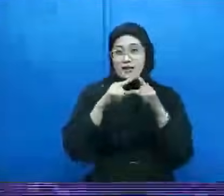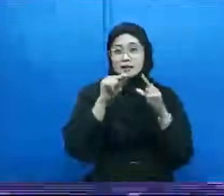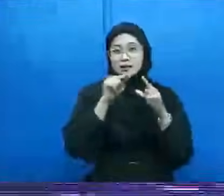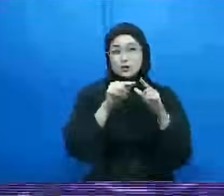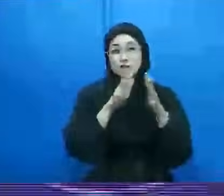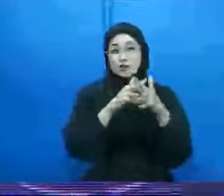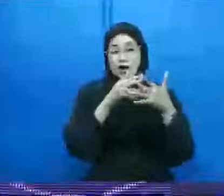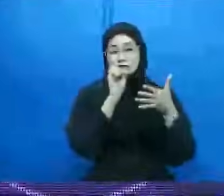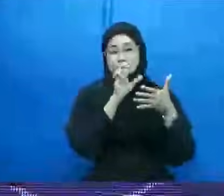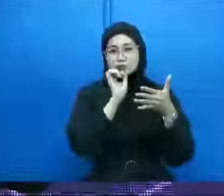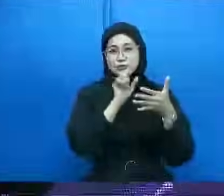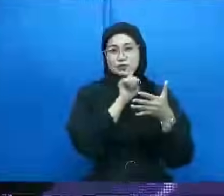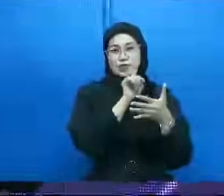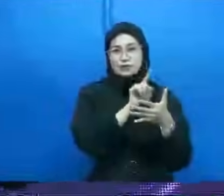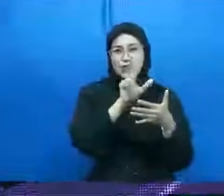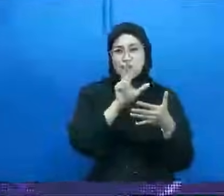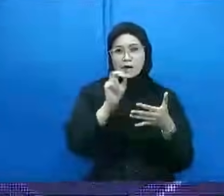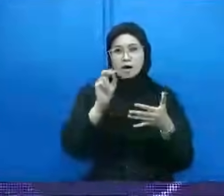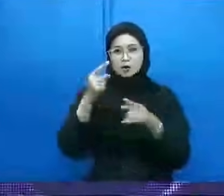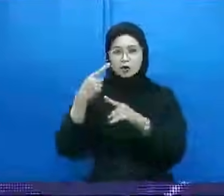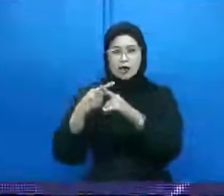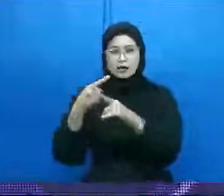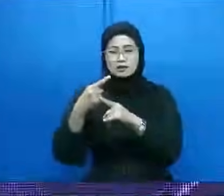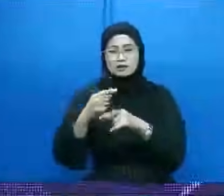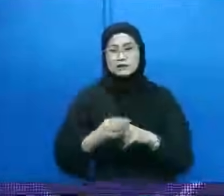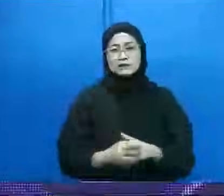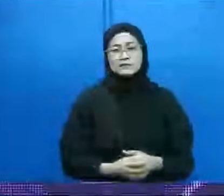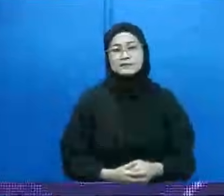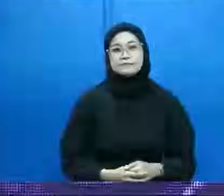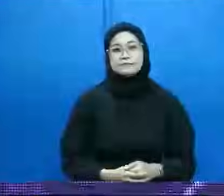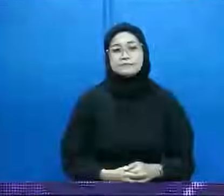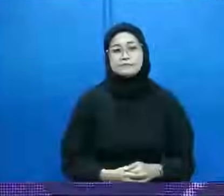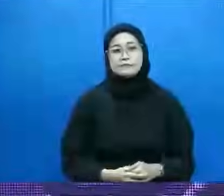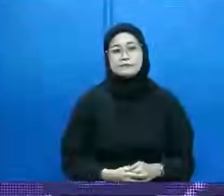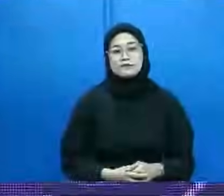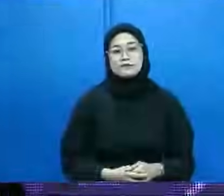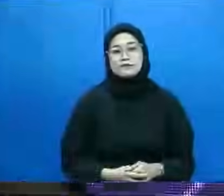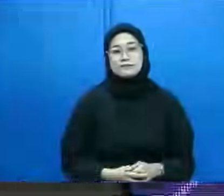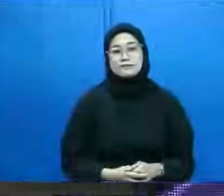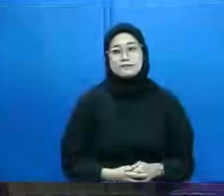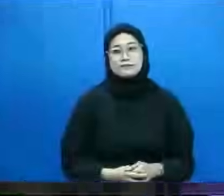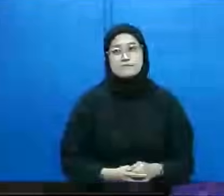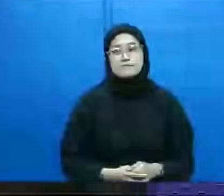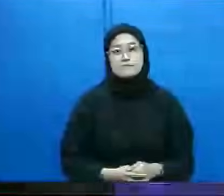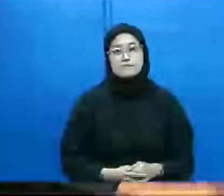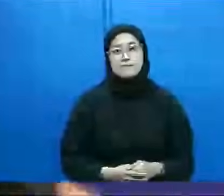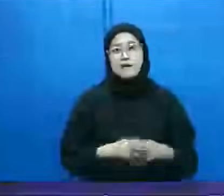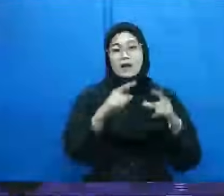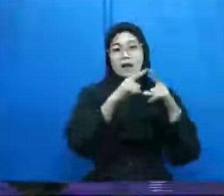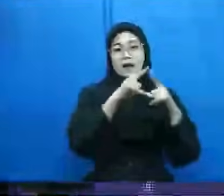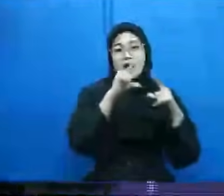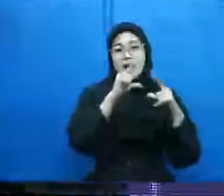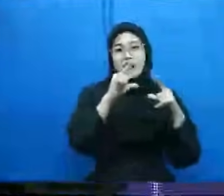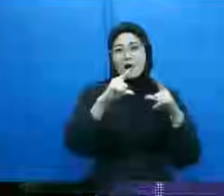1080 kali. Itu disebut dengan ismul mausul yadullu ala amiyah. Huruf sambung yang menunjuk